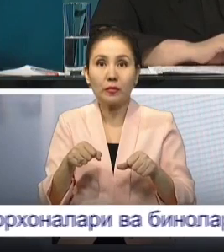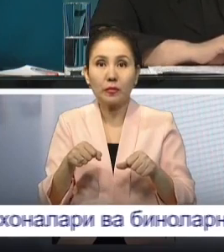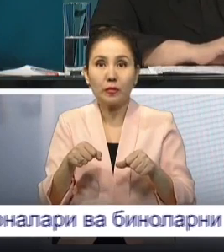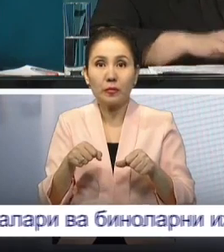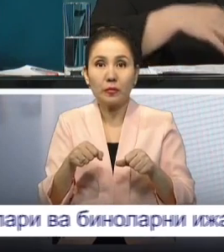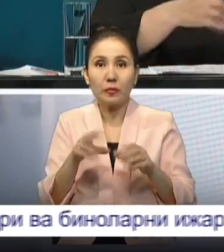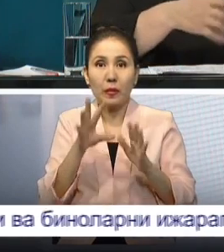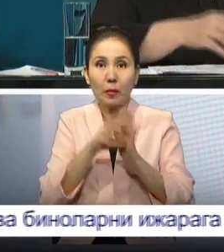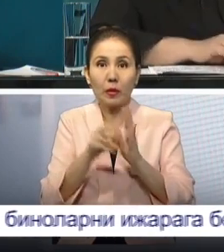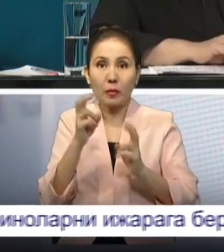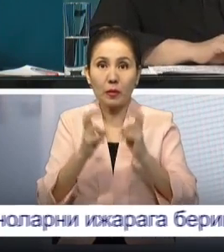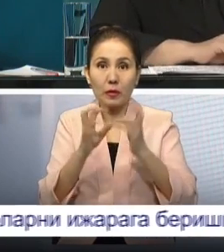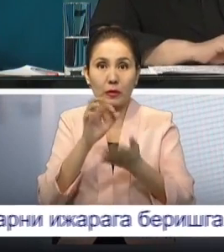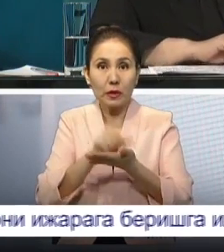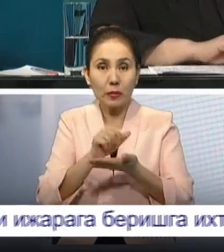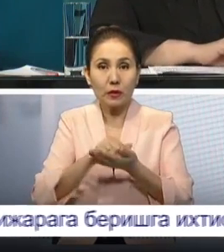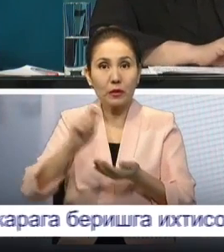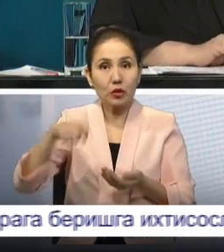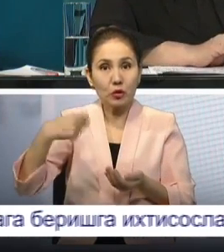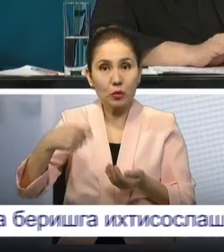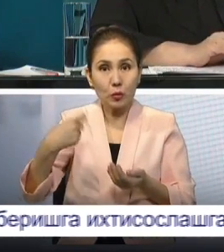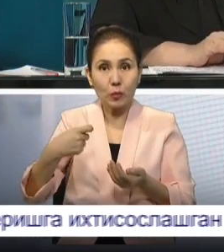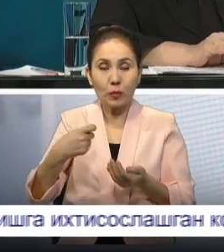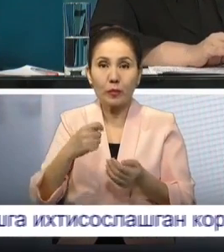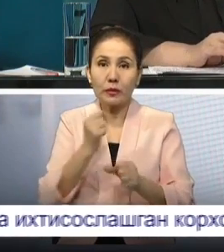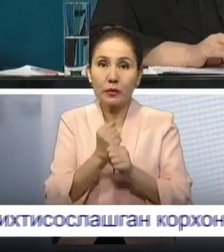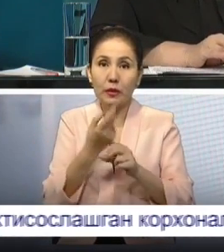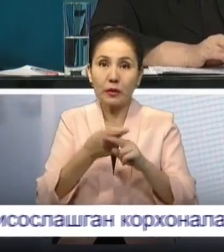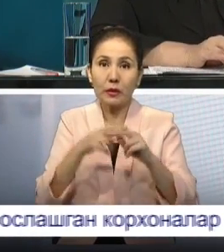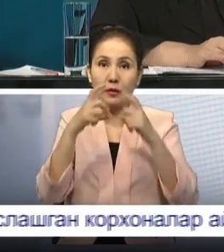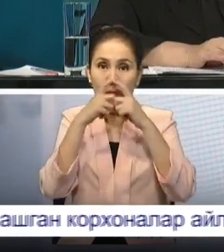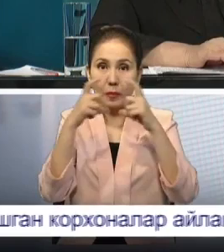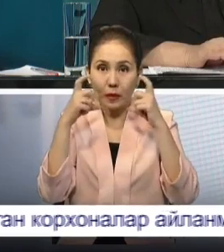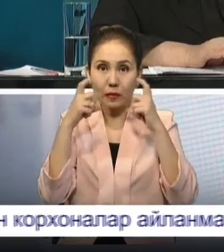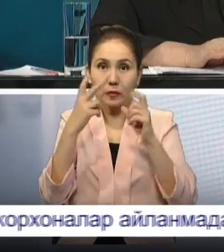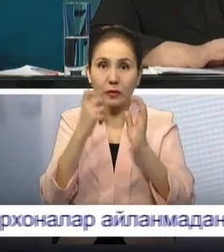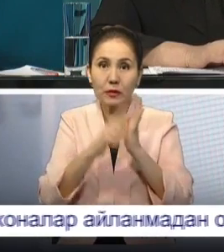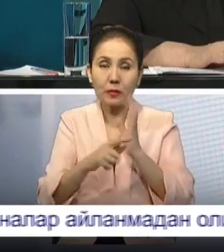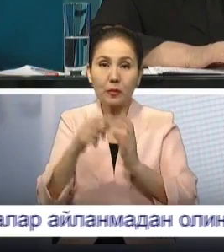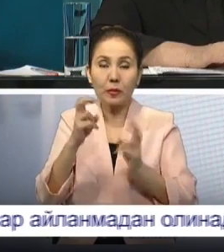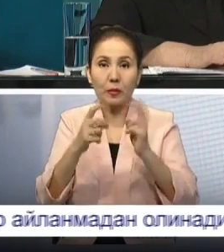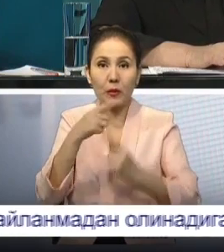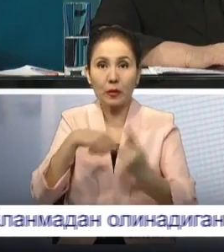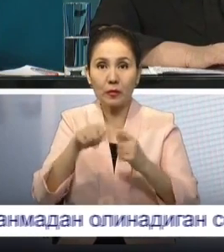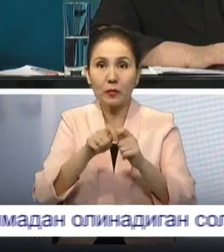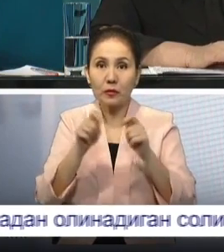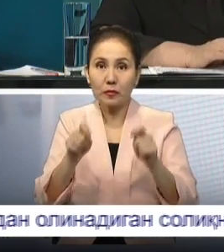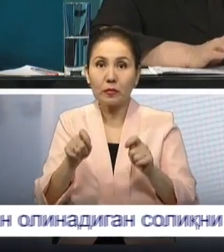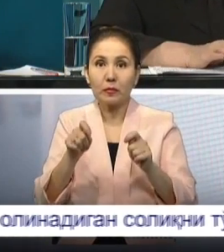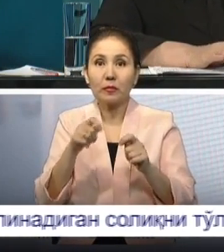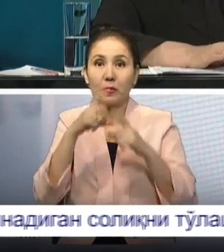возможность предприятиям, которые занимаются шитьем, и делать эти маски, и сейчас 270 предприятий, они производят эти маски.